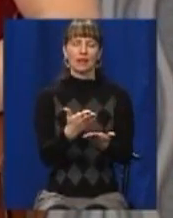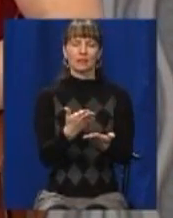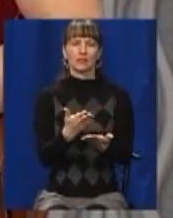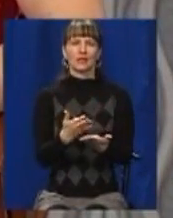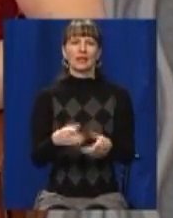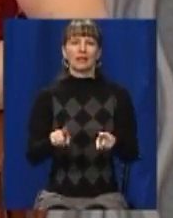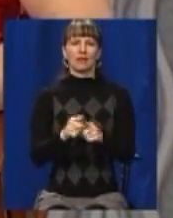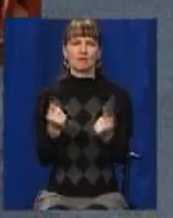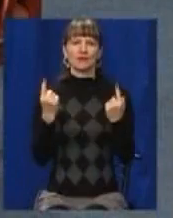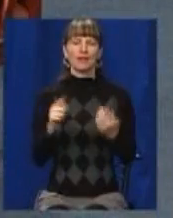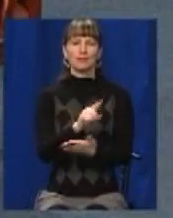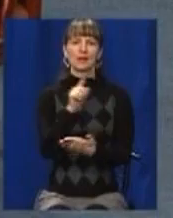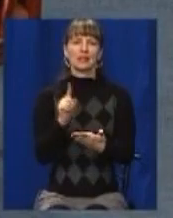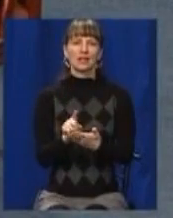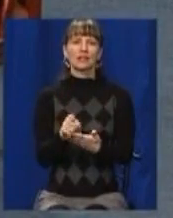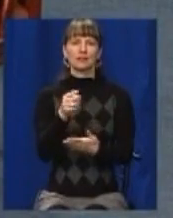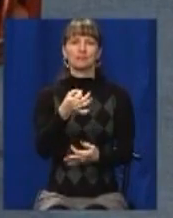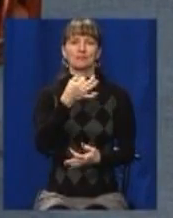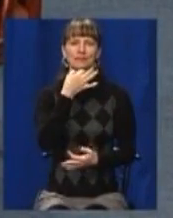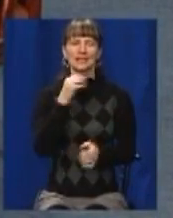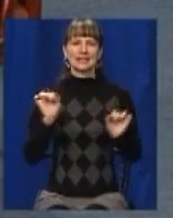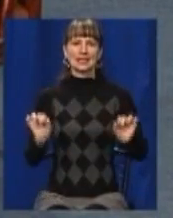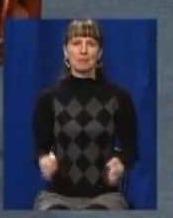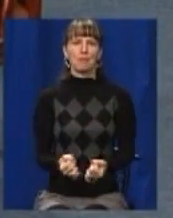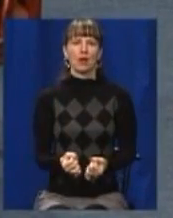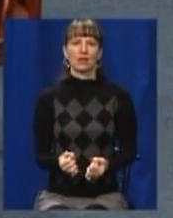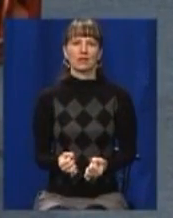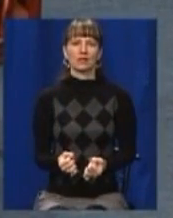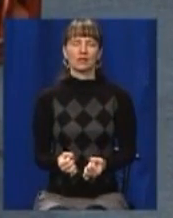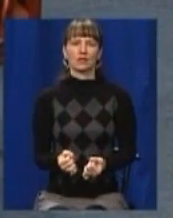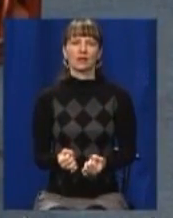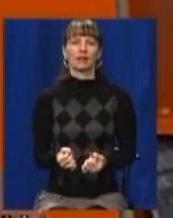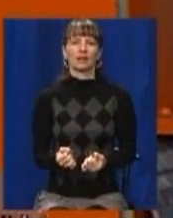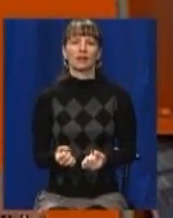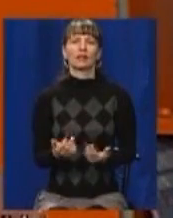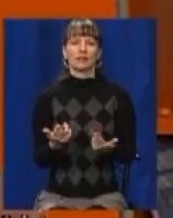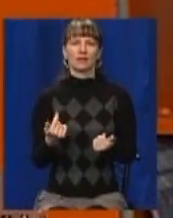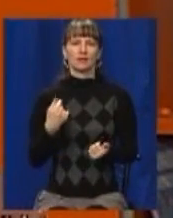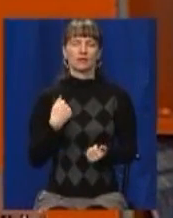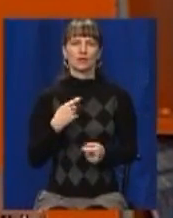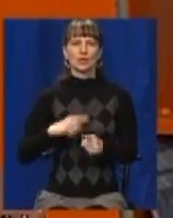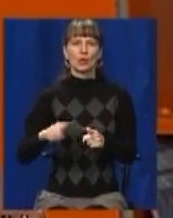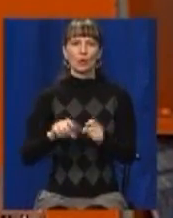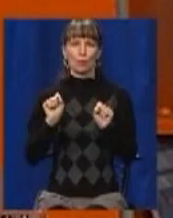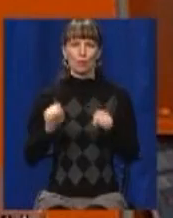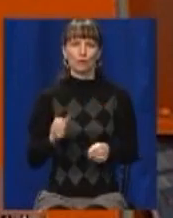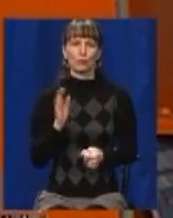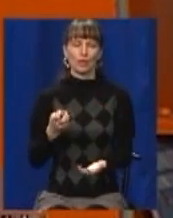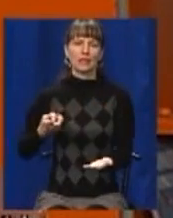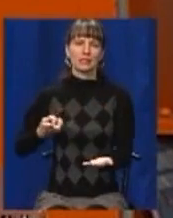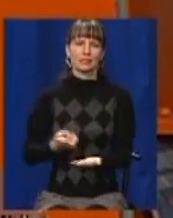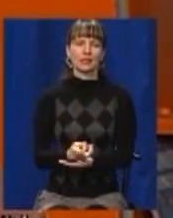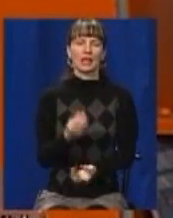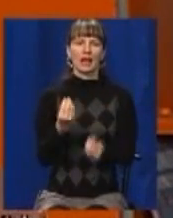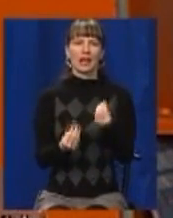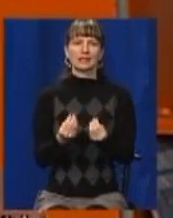таке глобальне запитання насправді. Чи подобається тобі зима? Звісно, бо зовсім скоро можна буде кататися на санчатах,